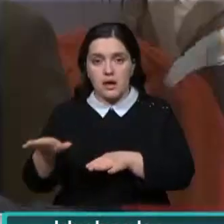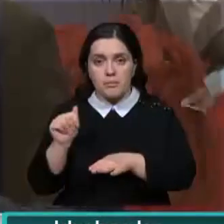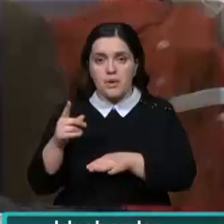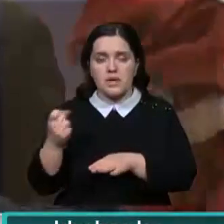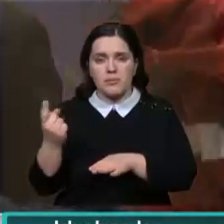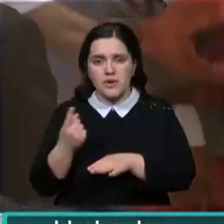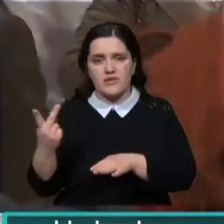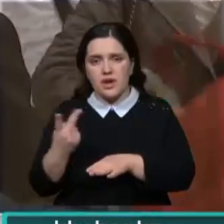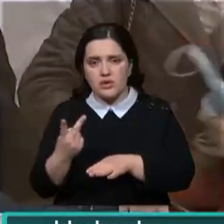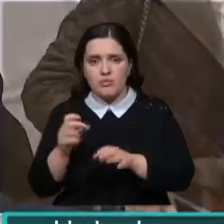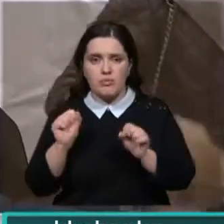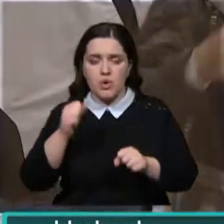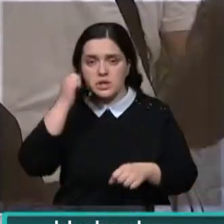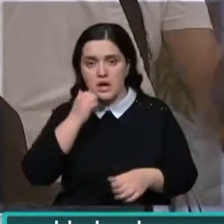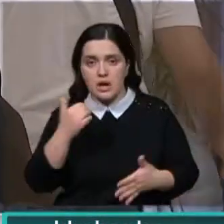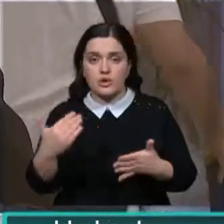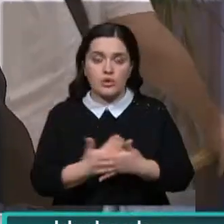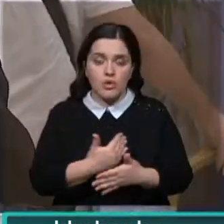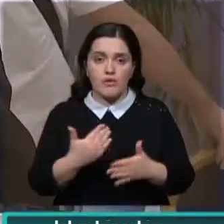первичном, на вторичном рынке, приобретение домов,